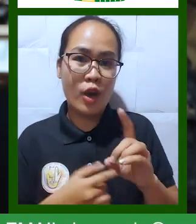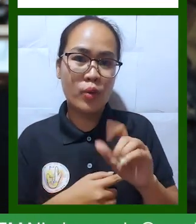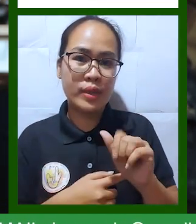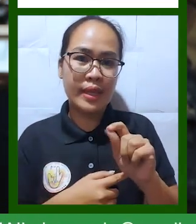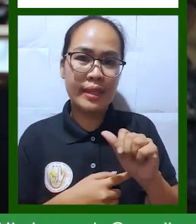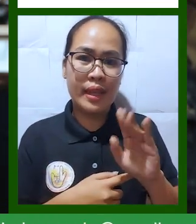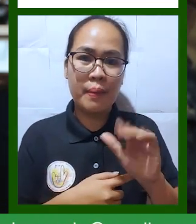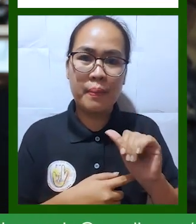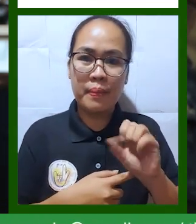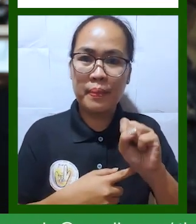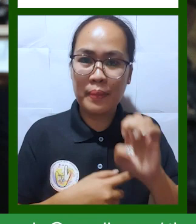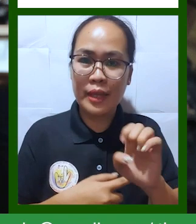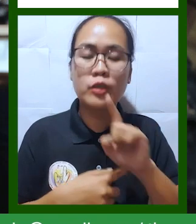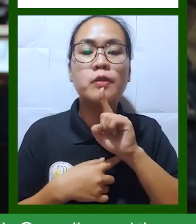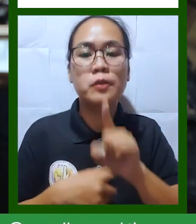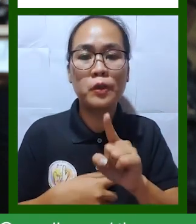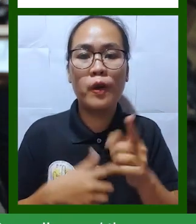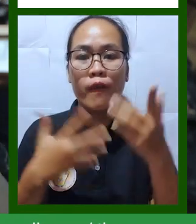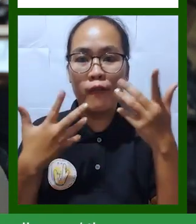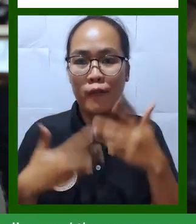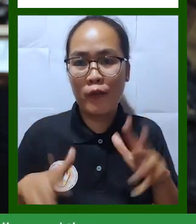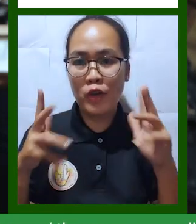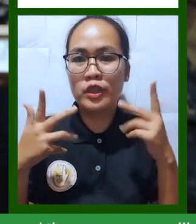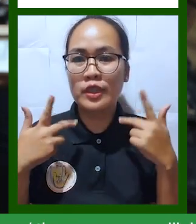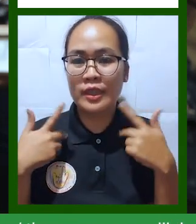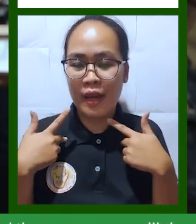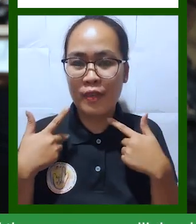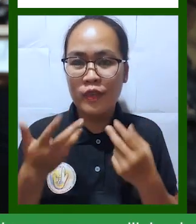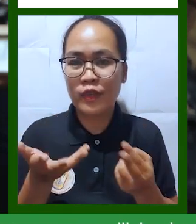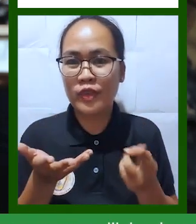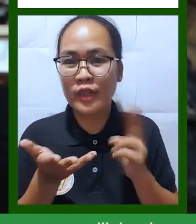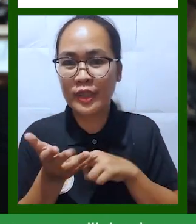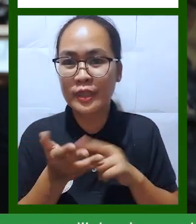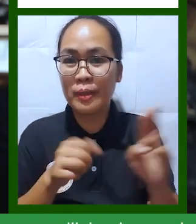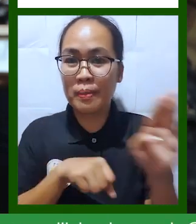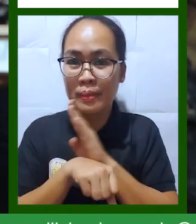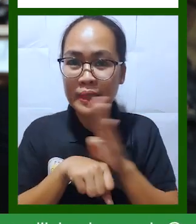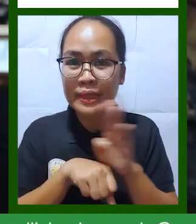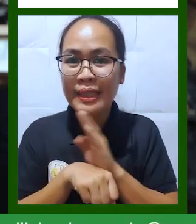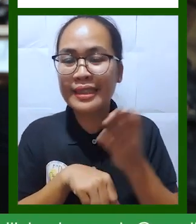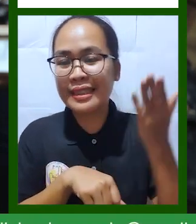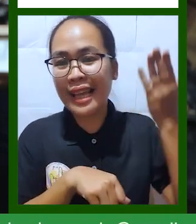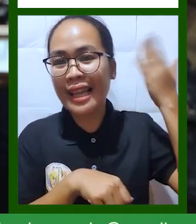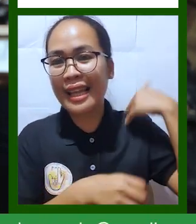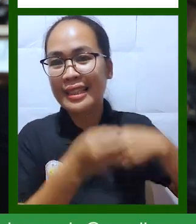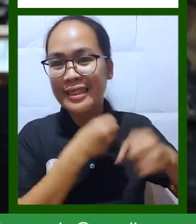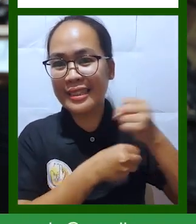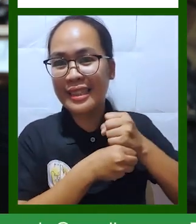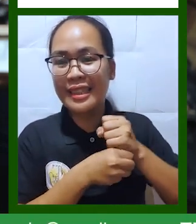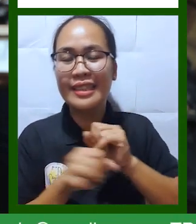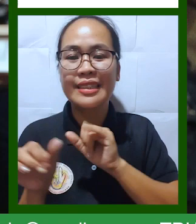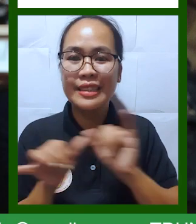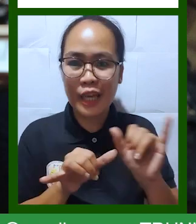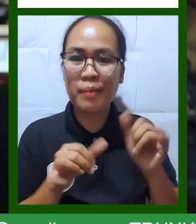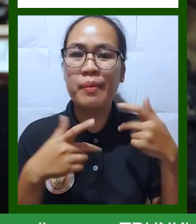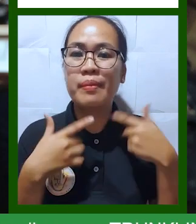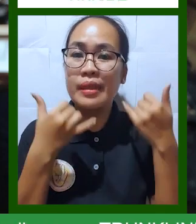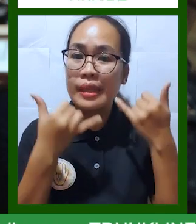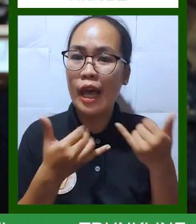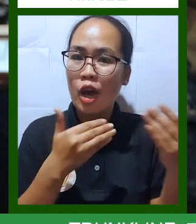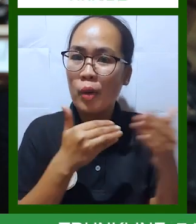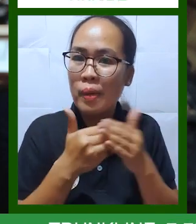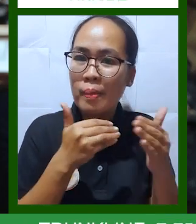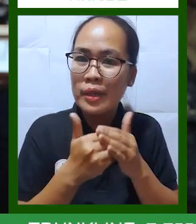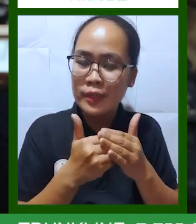aming database, halos na-exceed na namin yung registered businesses natin last year. So isang